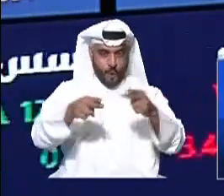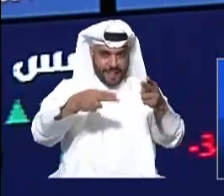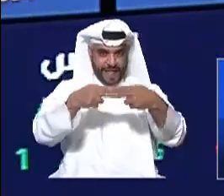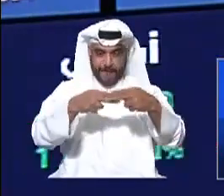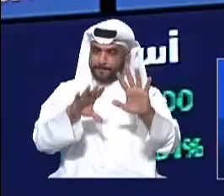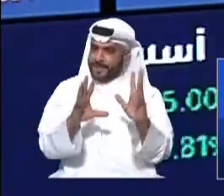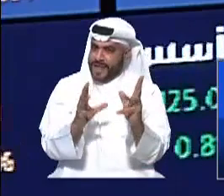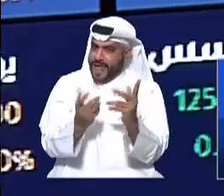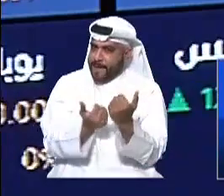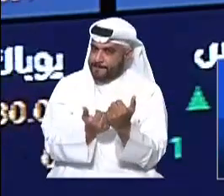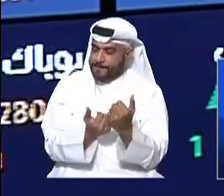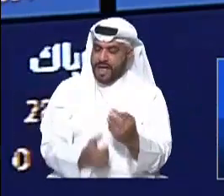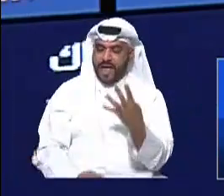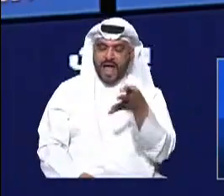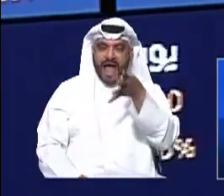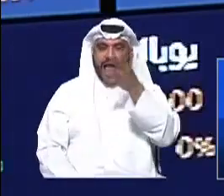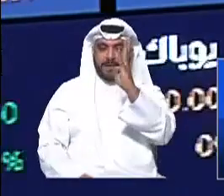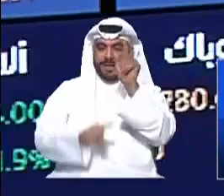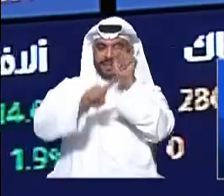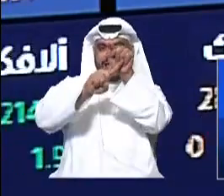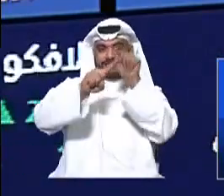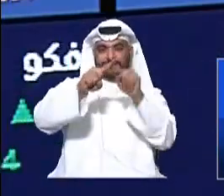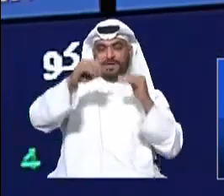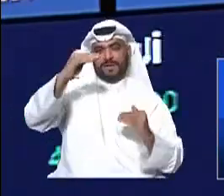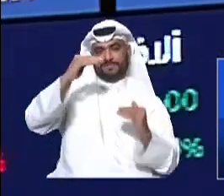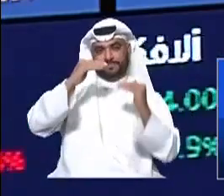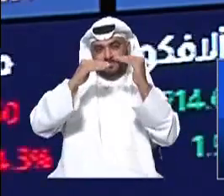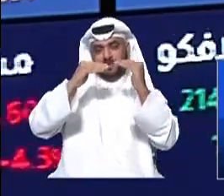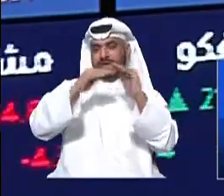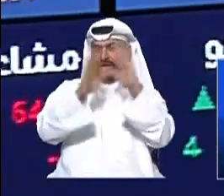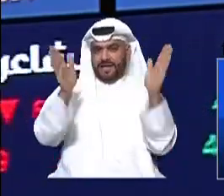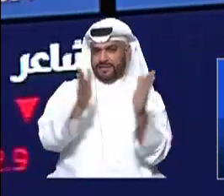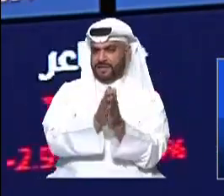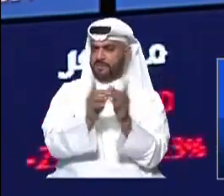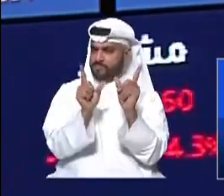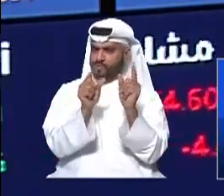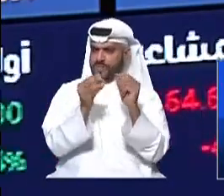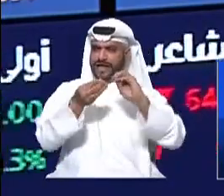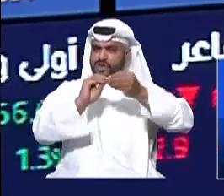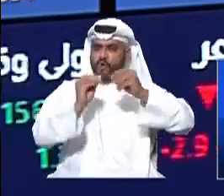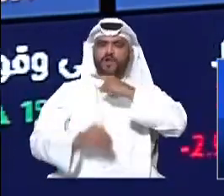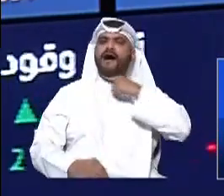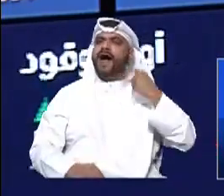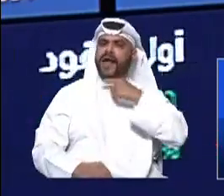العام بواقع 14 نقطة، ليبلغ بذلك مستوى